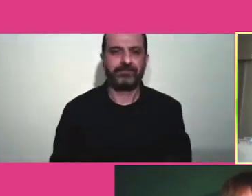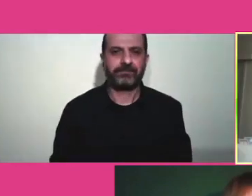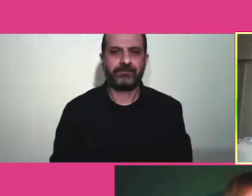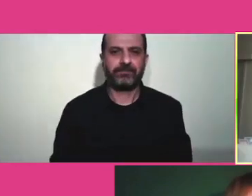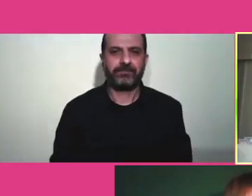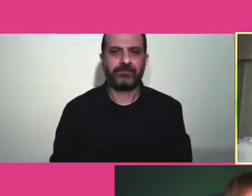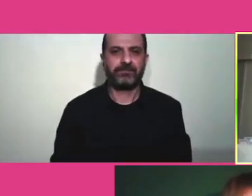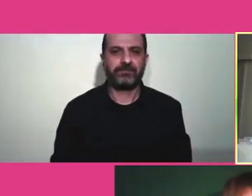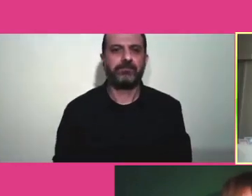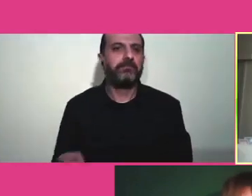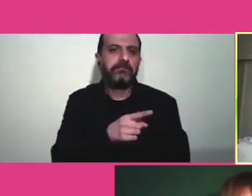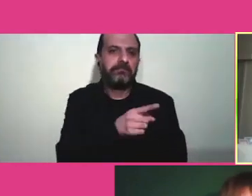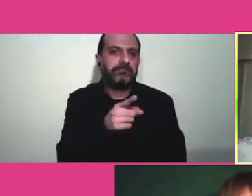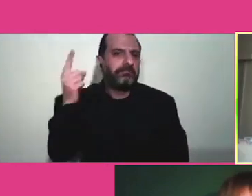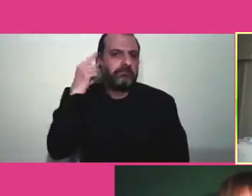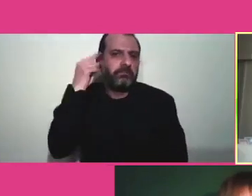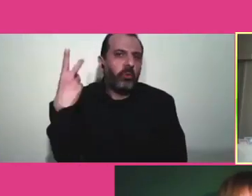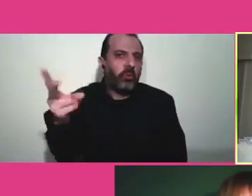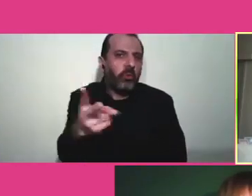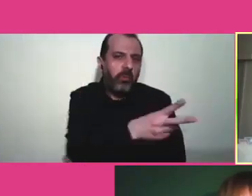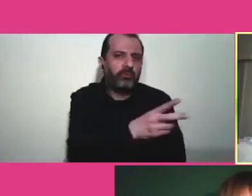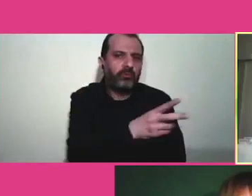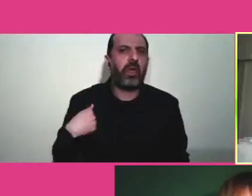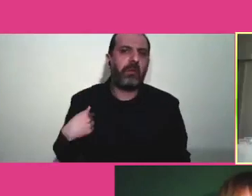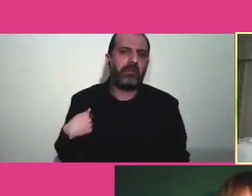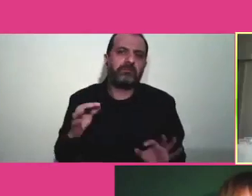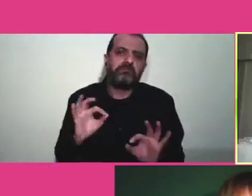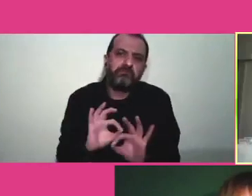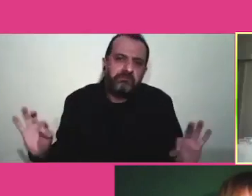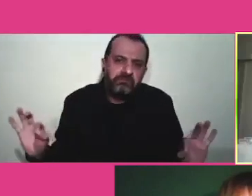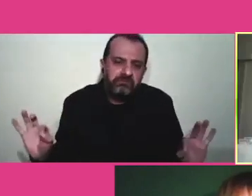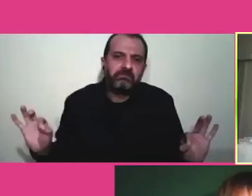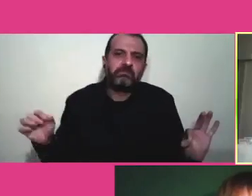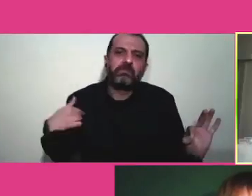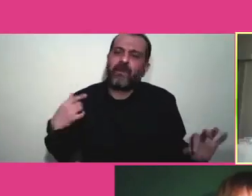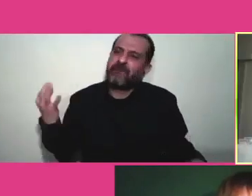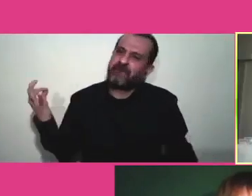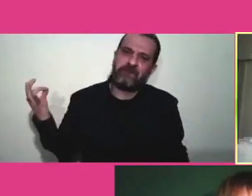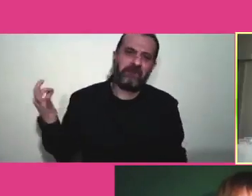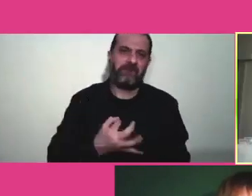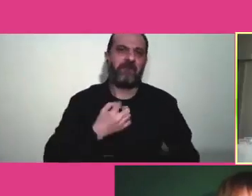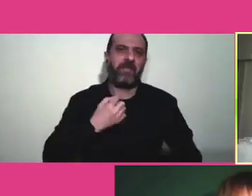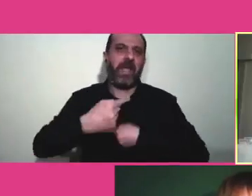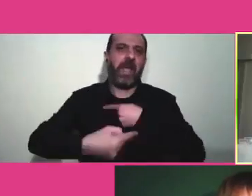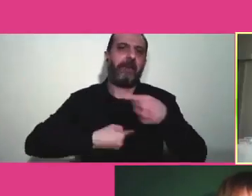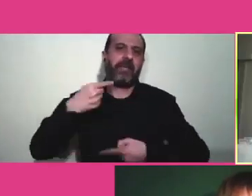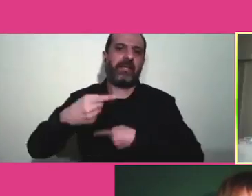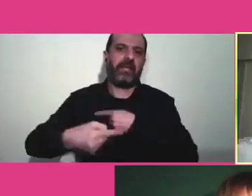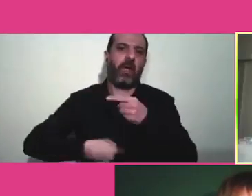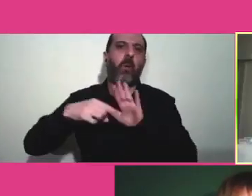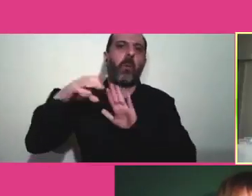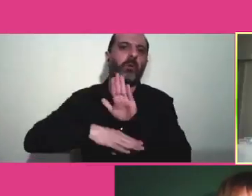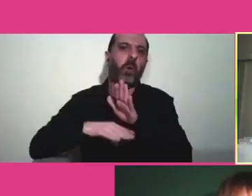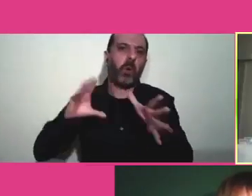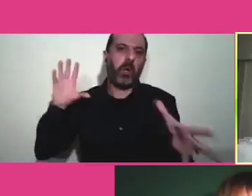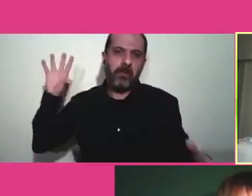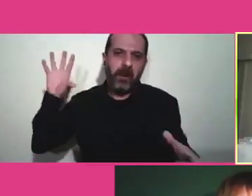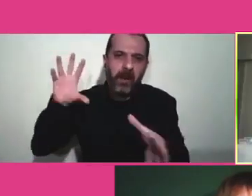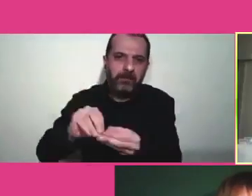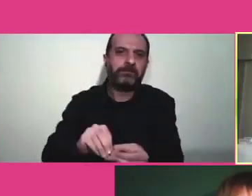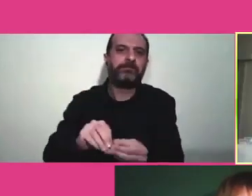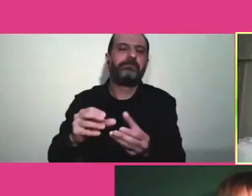Δεν ξέρω τι λέτε οι υπόλοιποι. Για μας ήταν πραγματικά μια εξαιρετική εμπειρία όλο αυτό το πρόγραμμα και όλη αυτή η